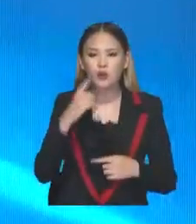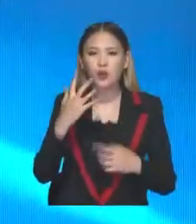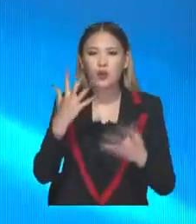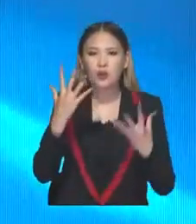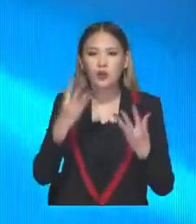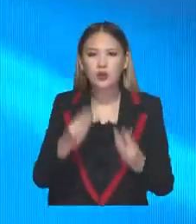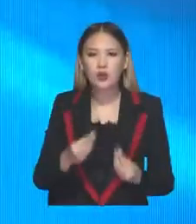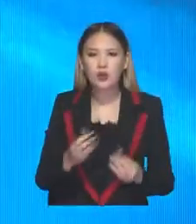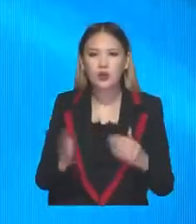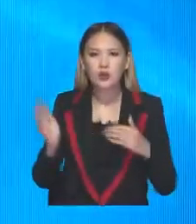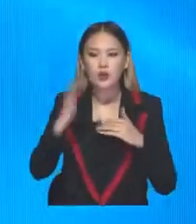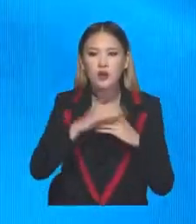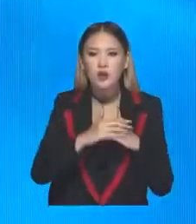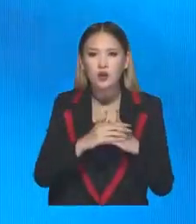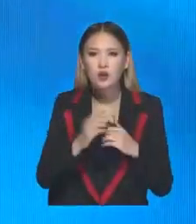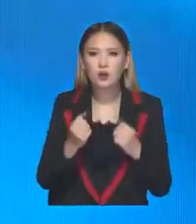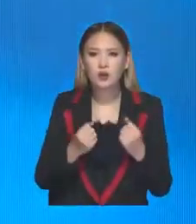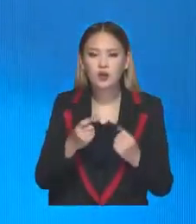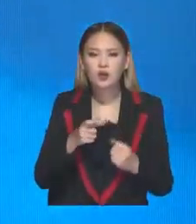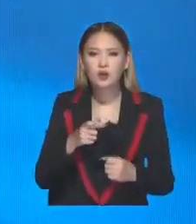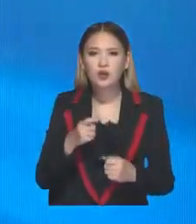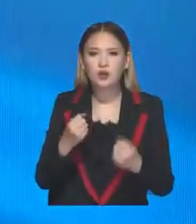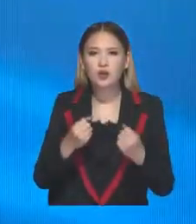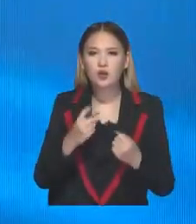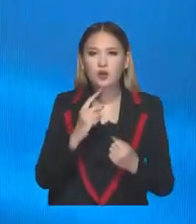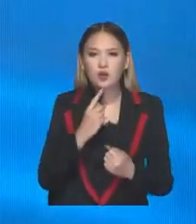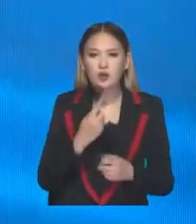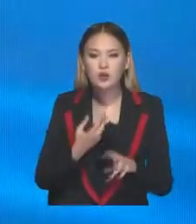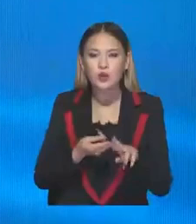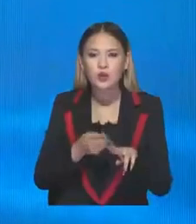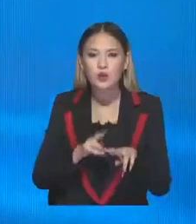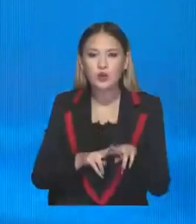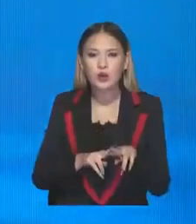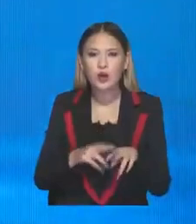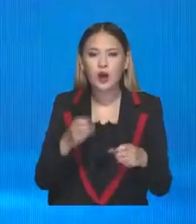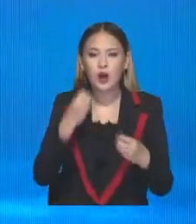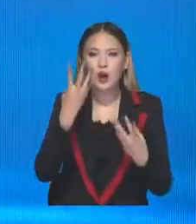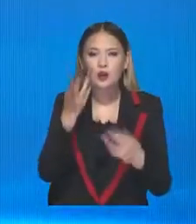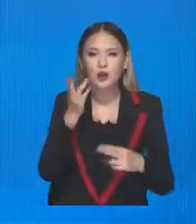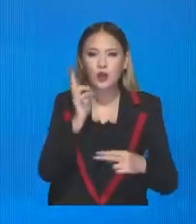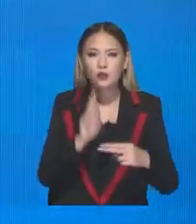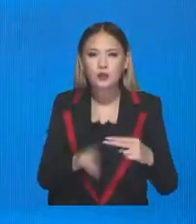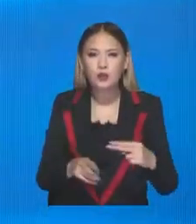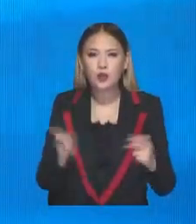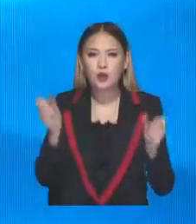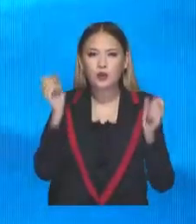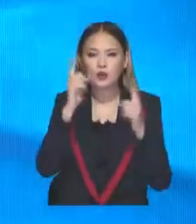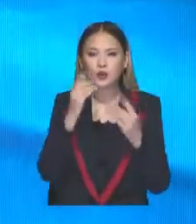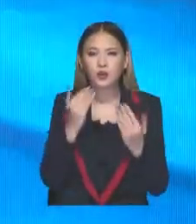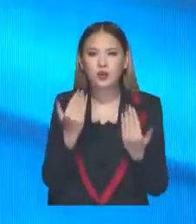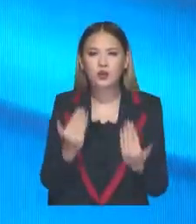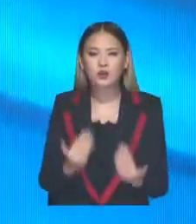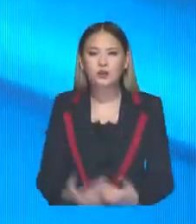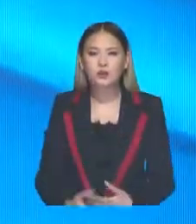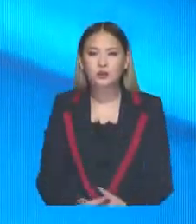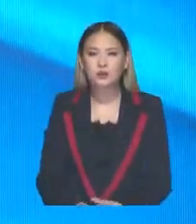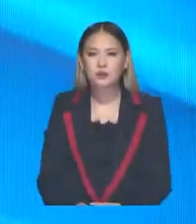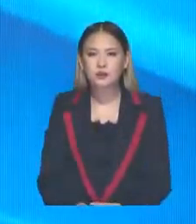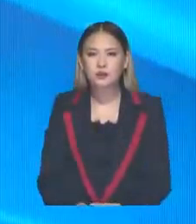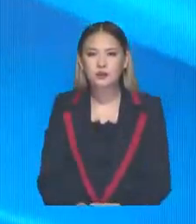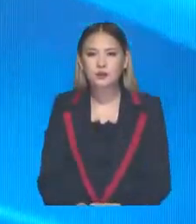налиды. Ширек ғасырдан бері жөндеу көрмей келе жатқан жолдардың жыры қашан бітеді? Нұркен Қалижанұлы зерттеп көрді.